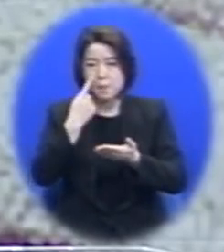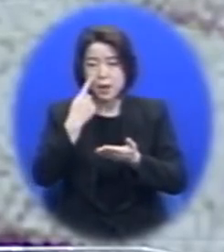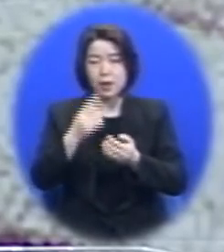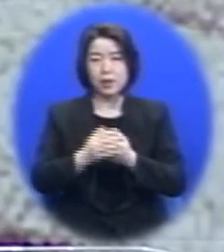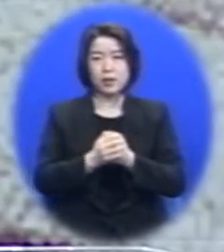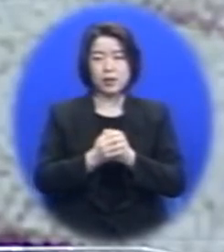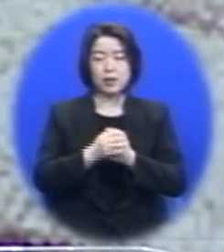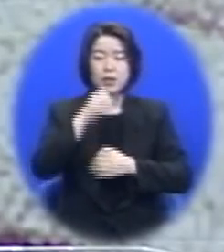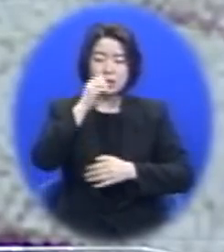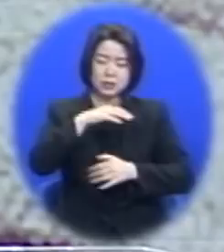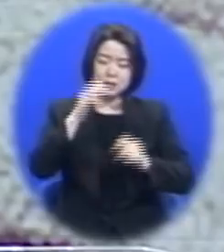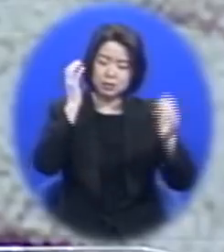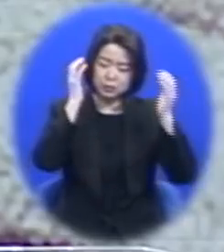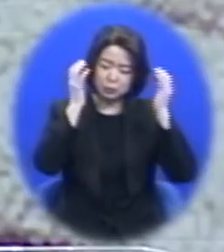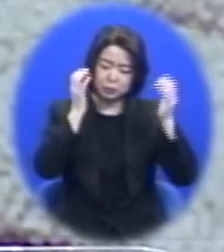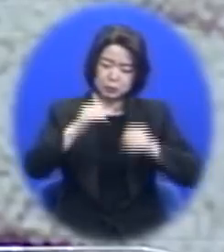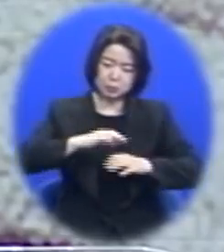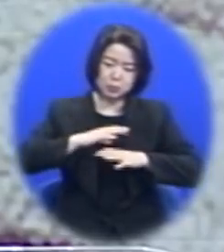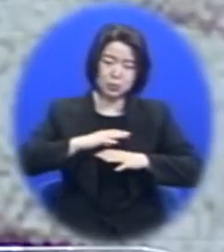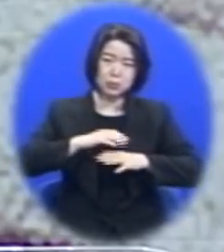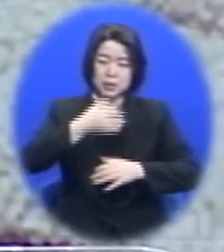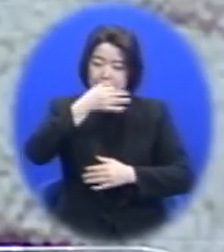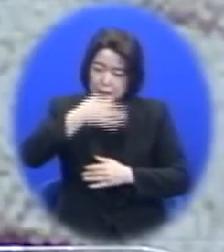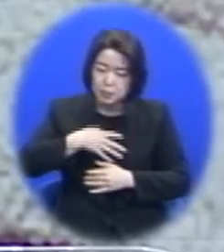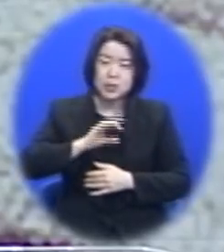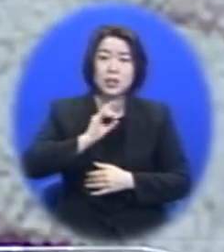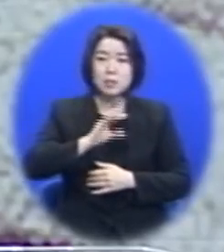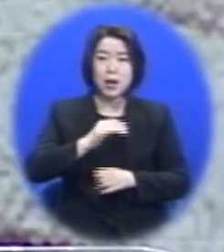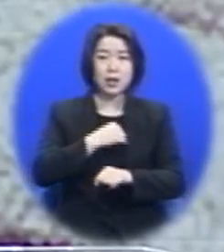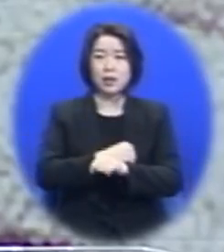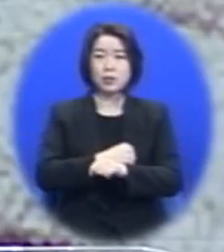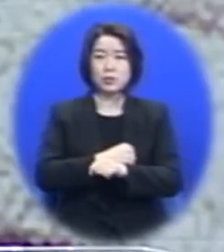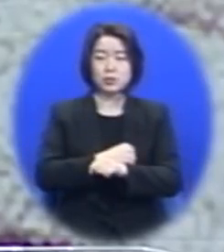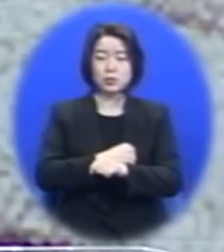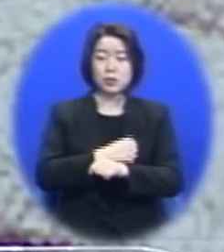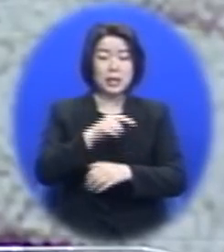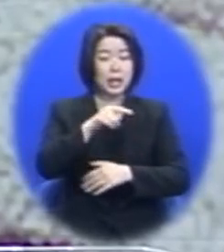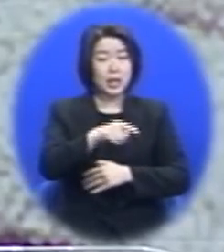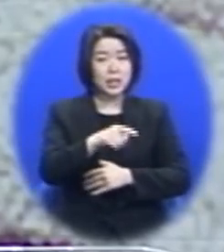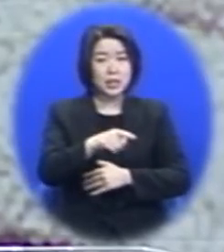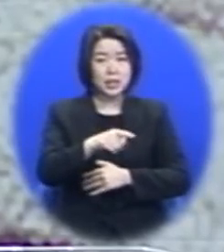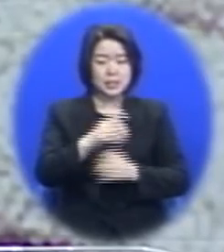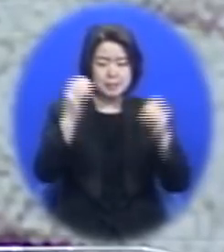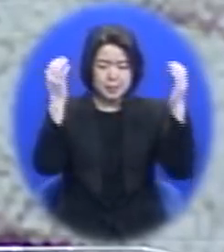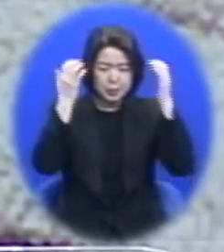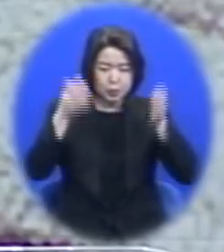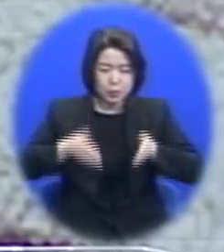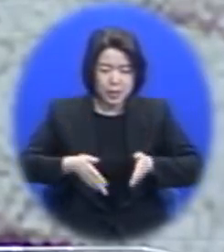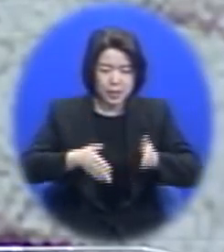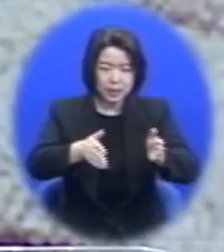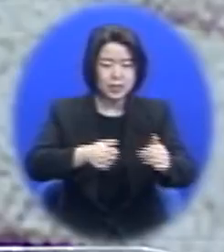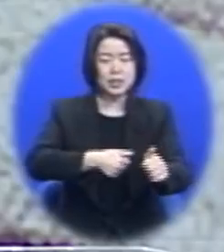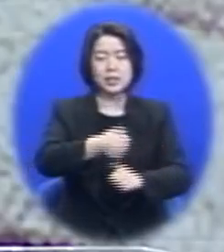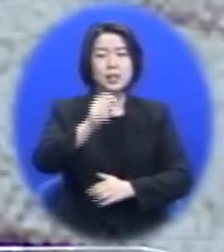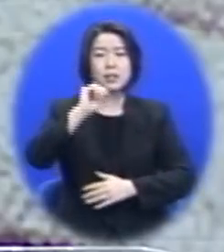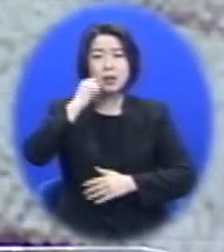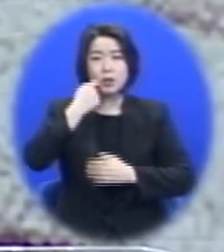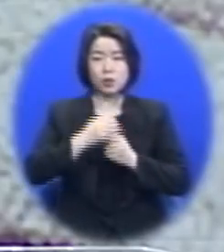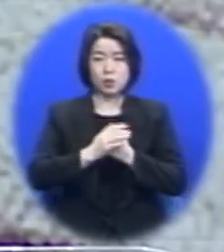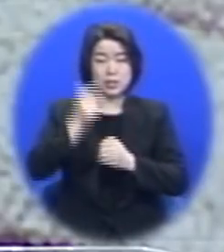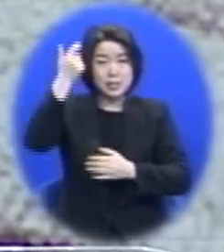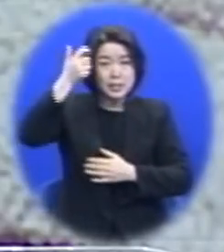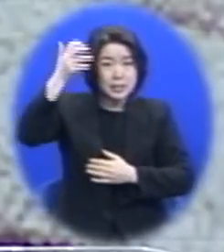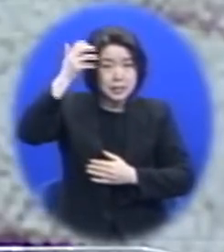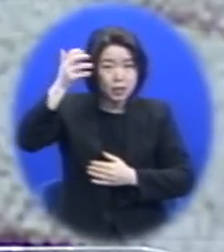무섭고 그리고 힘들기만 한 것으로 은 결코 이 고난의 길을 익힐 수가 없습니다 영적인